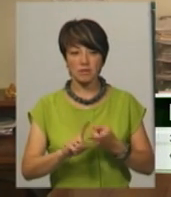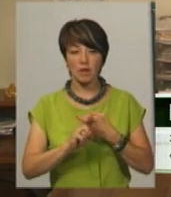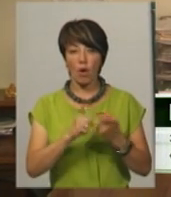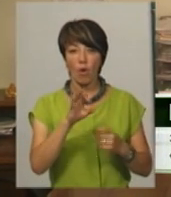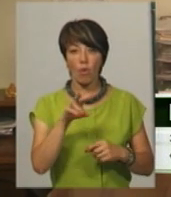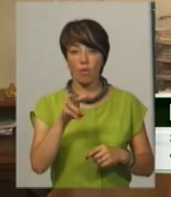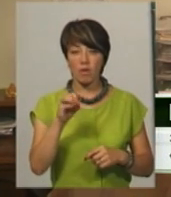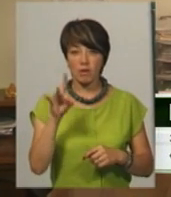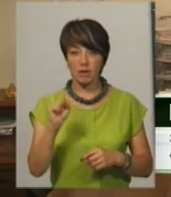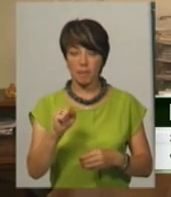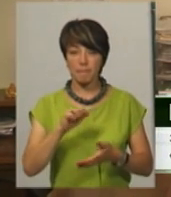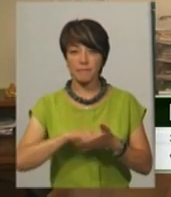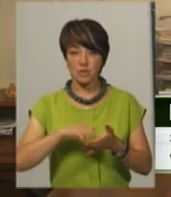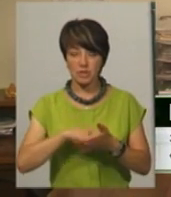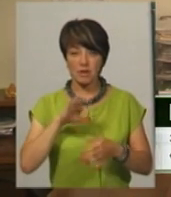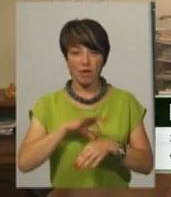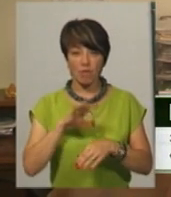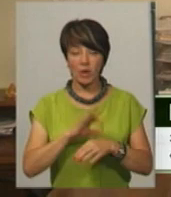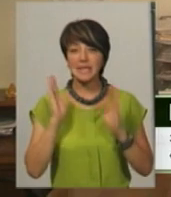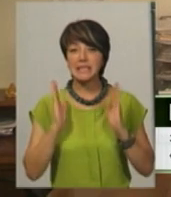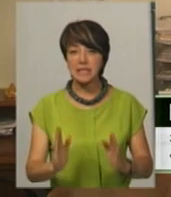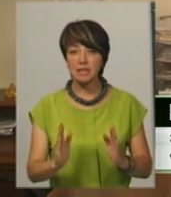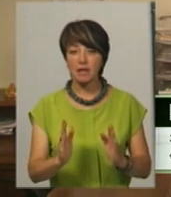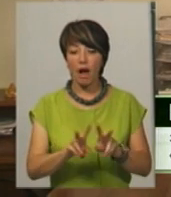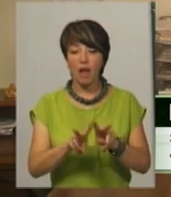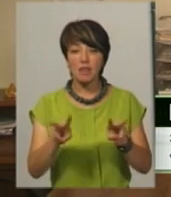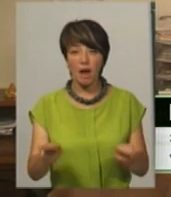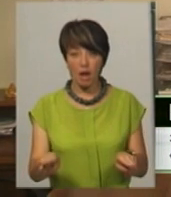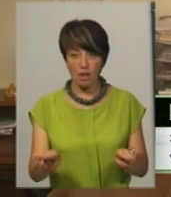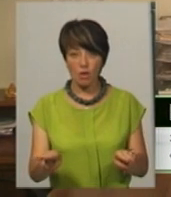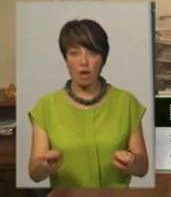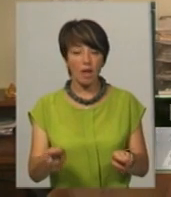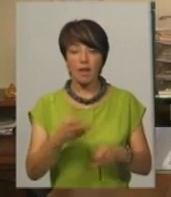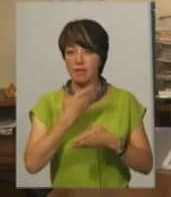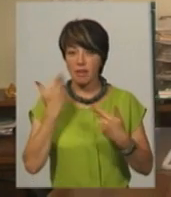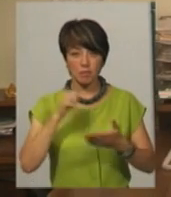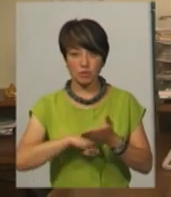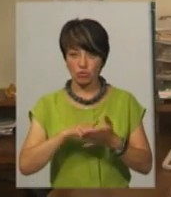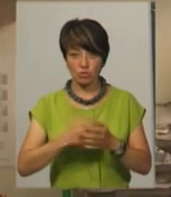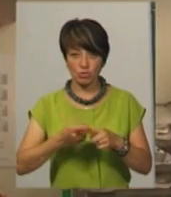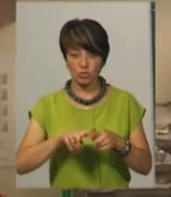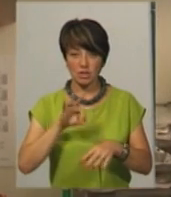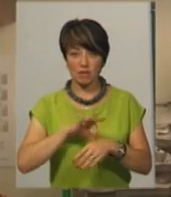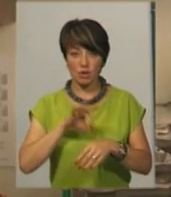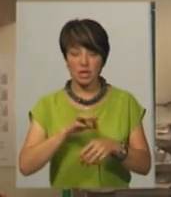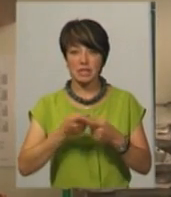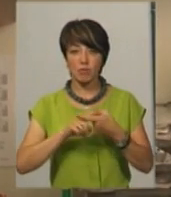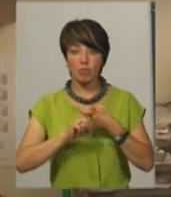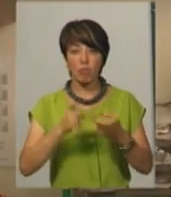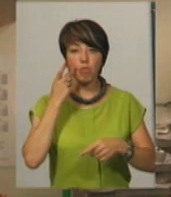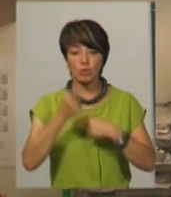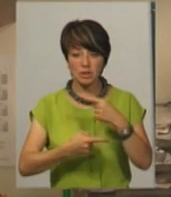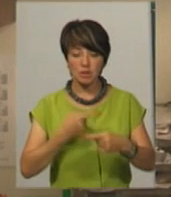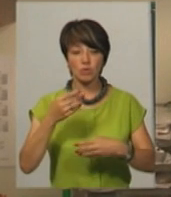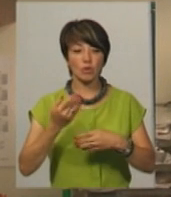вібріон, який призводить до захворювання холерою, а тільки його аналог, який не призводить до даного захворювання. Даний збудник постійно